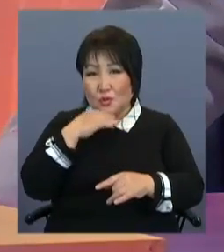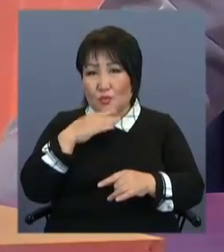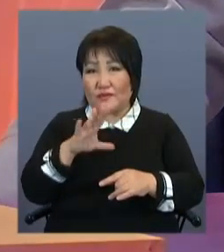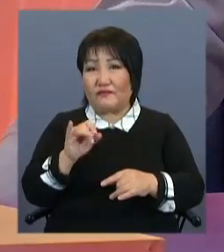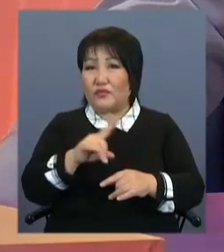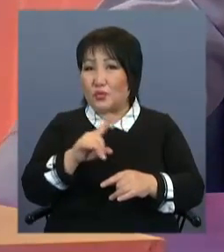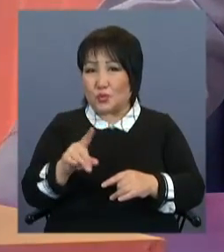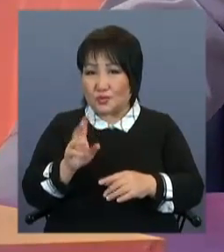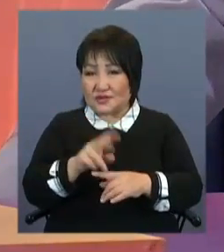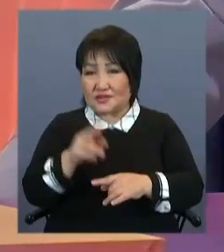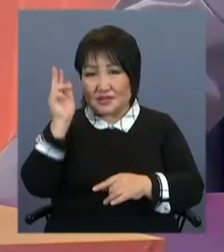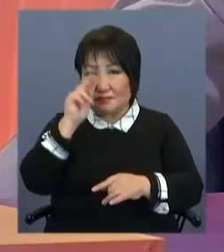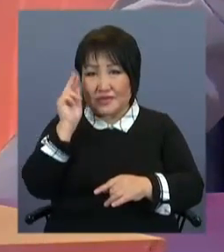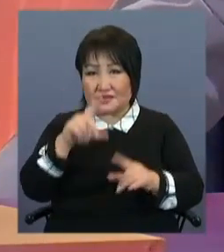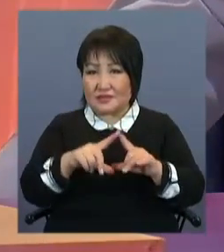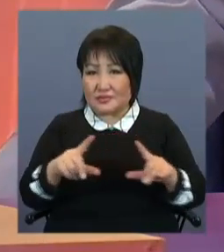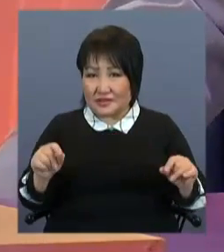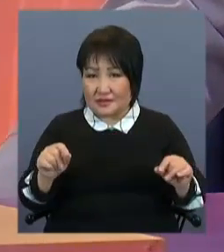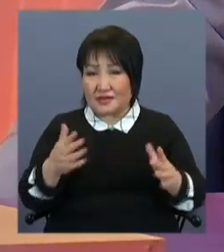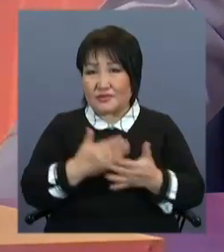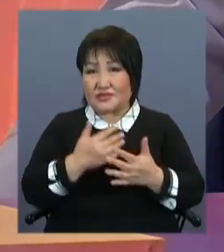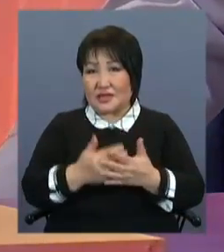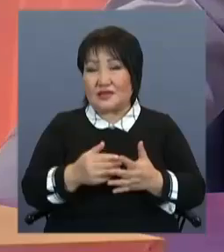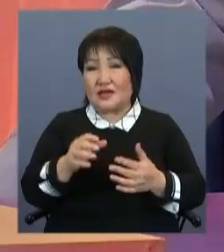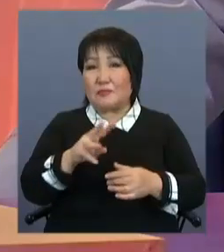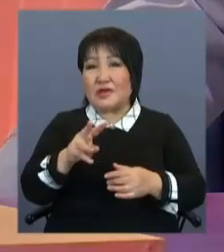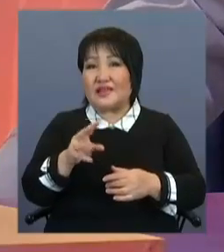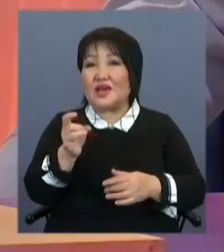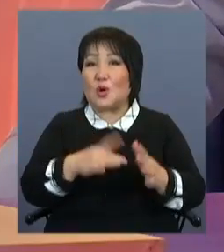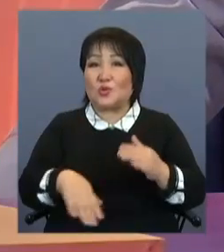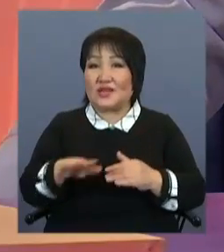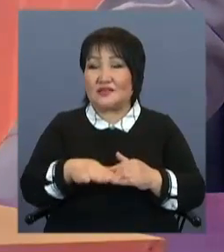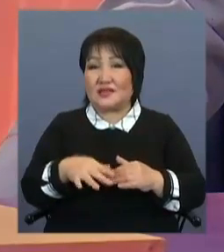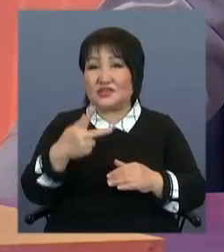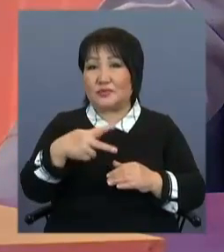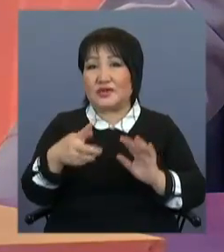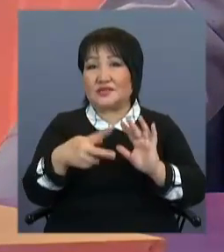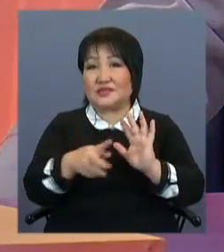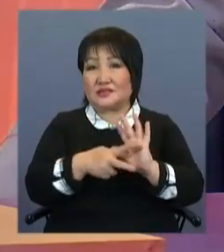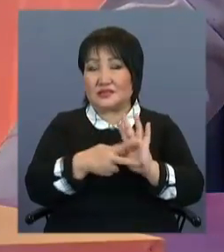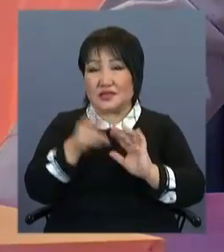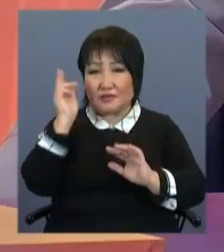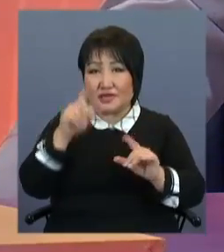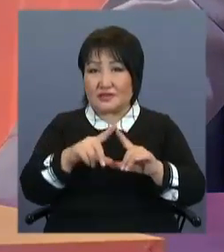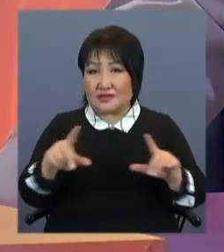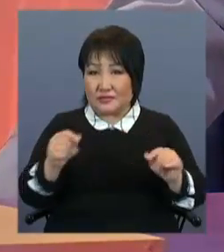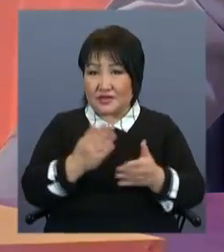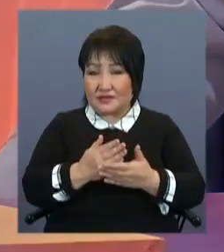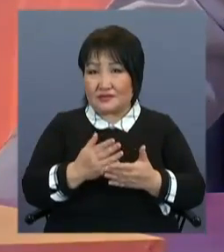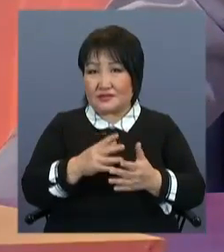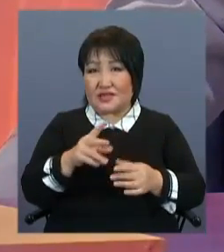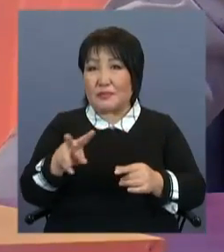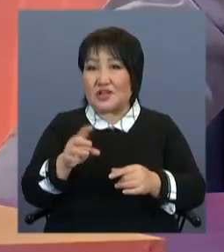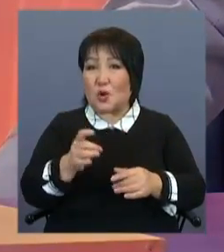медиа ауданында 28 мектеп бар. 3 жоғарғы оқу орнымыз бар. Тек қана медиа ауданы емес, анау Чилекке дейін шақырып